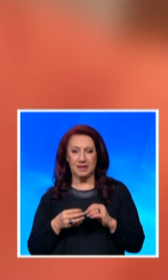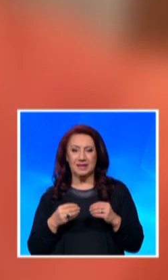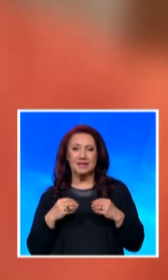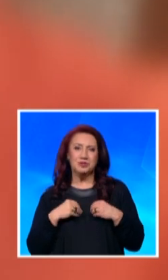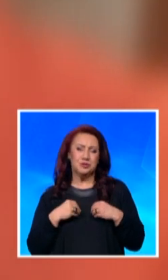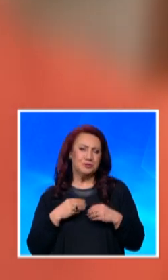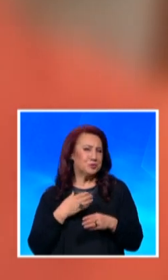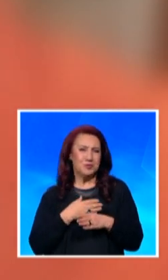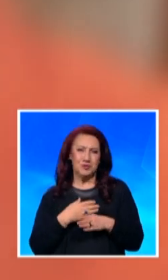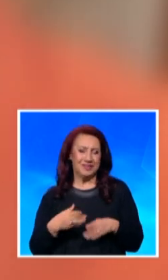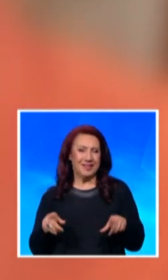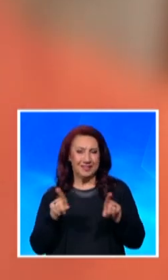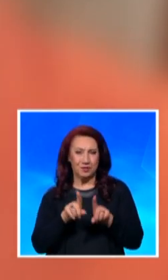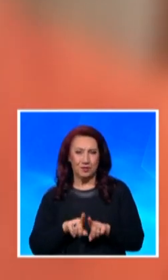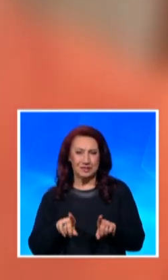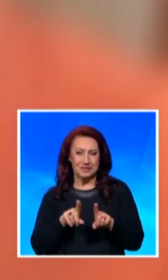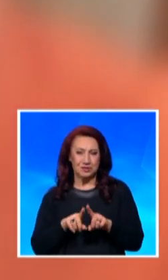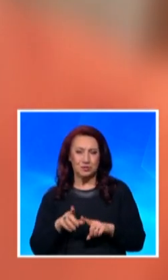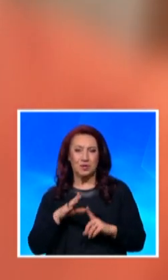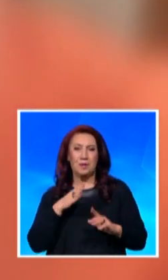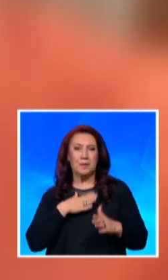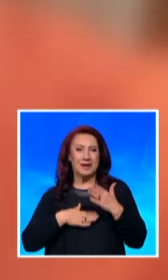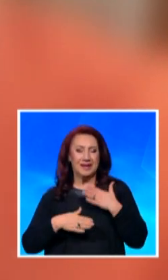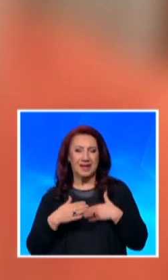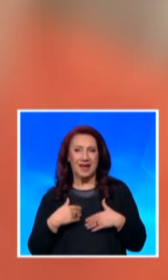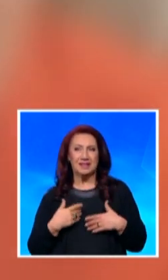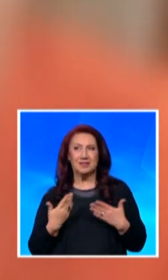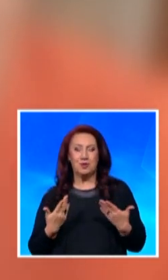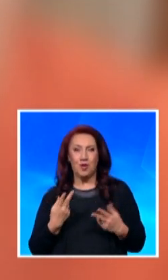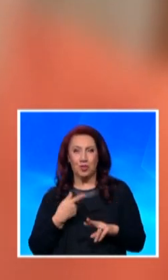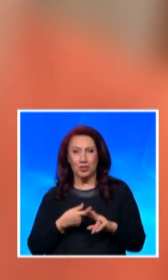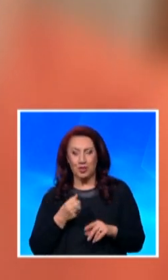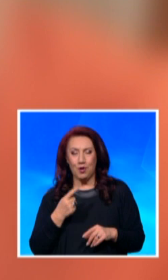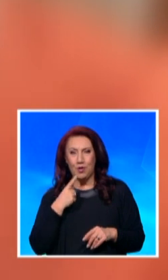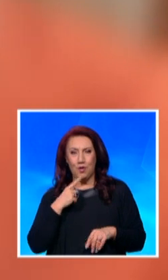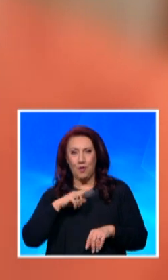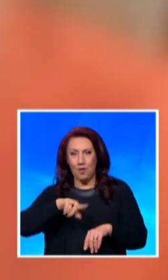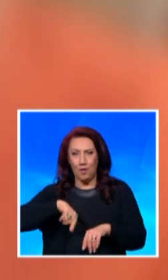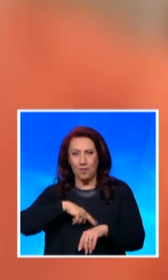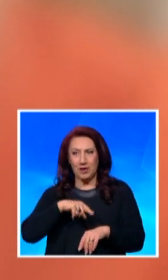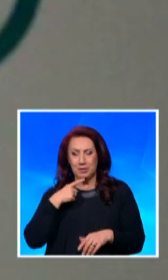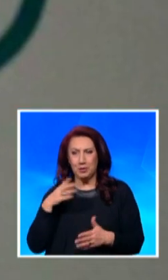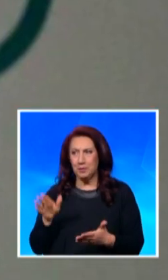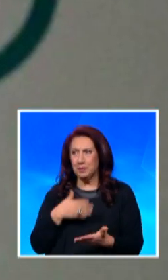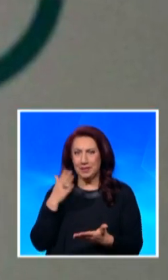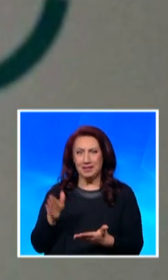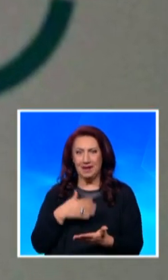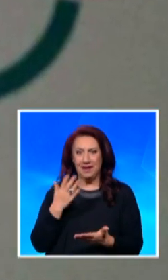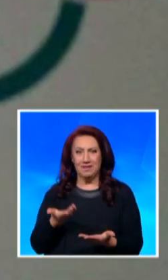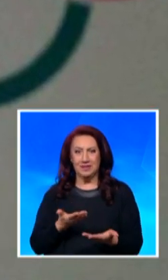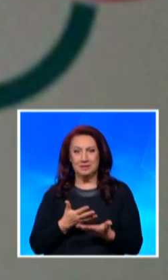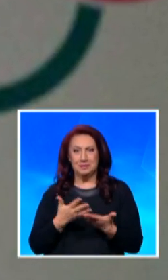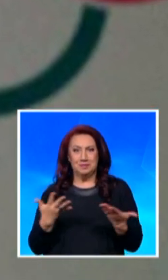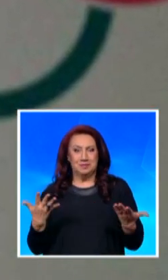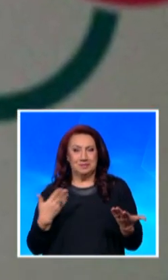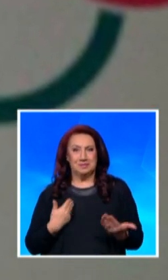Приятно. Променя се това, че времето много бързо върви и вече годините станаха много.